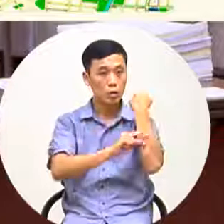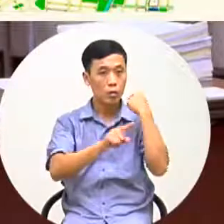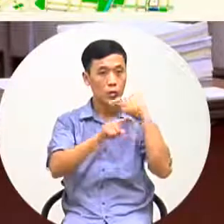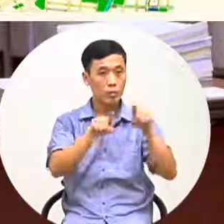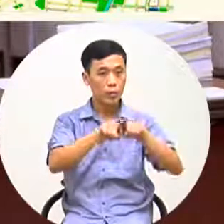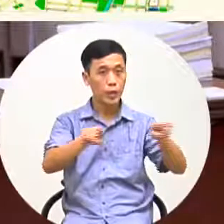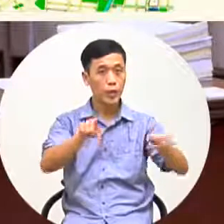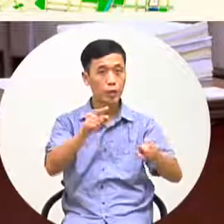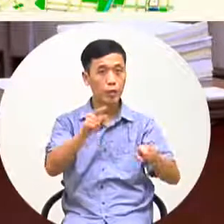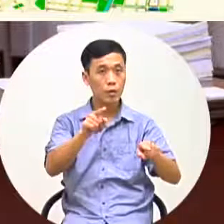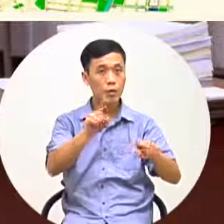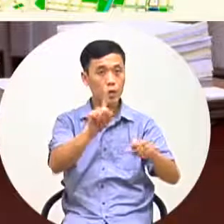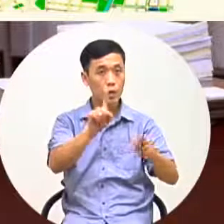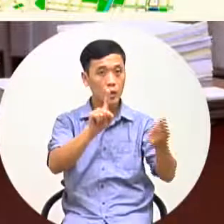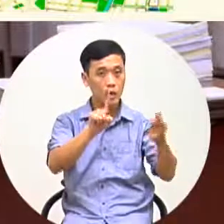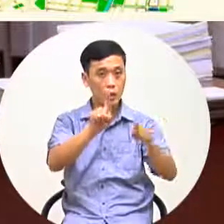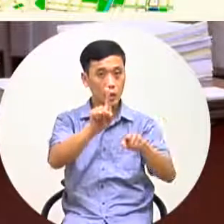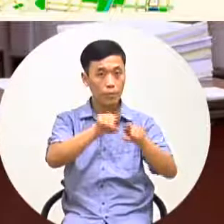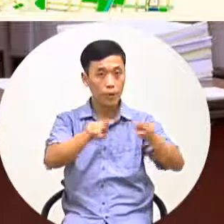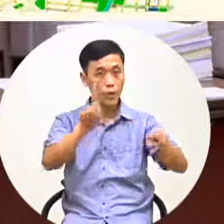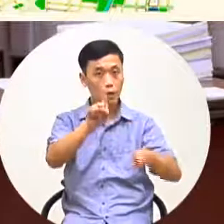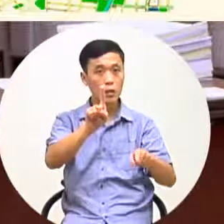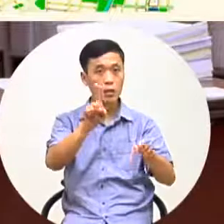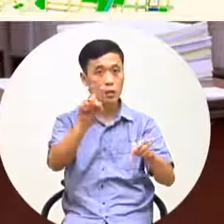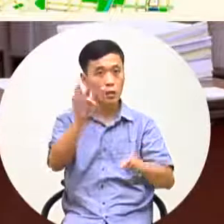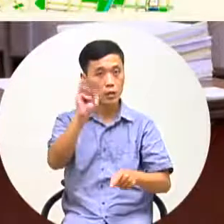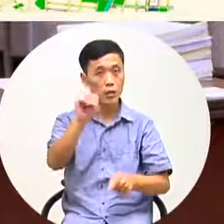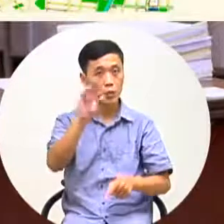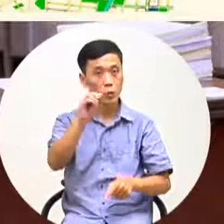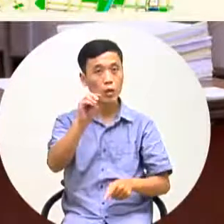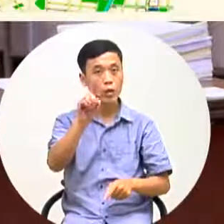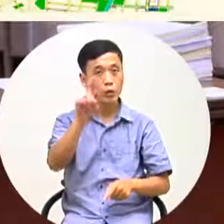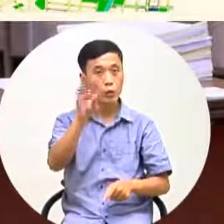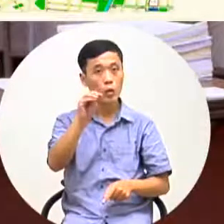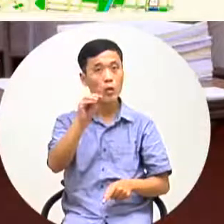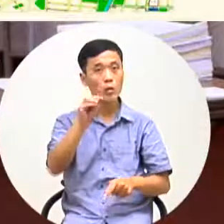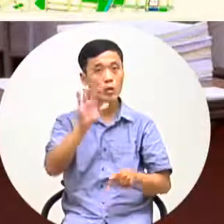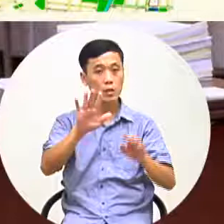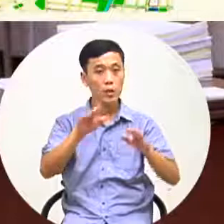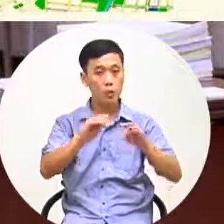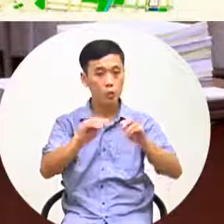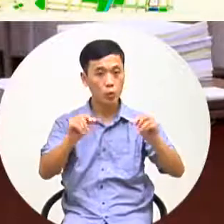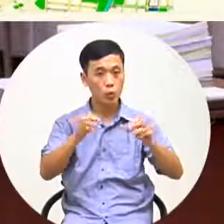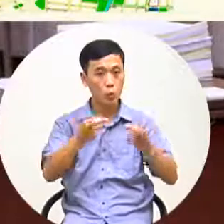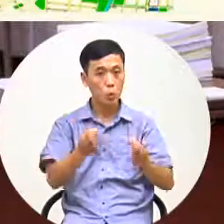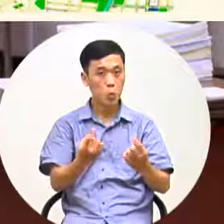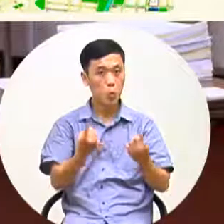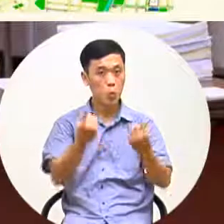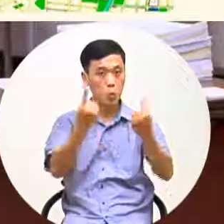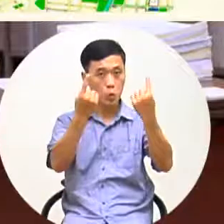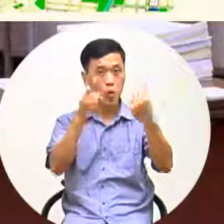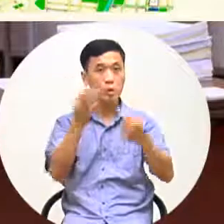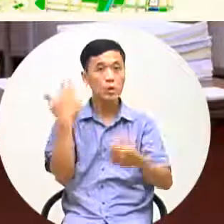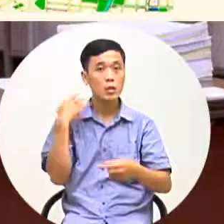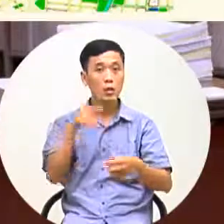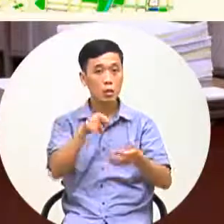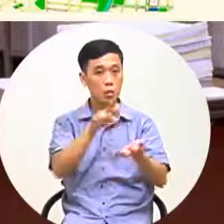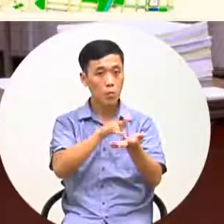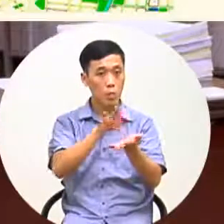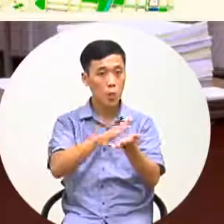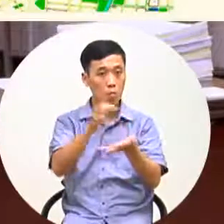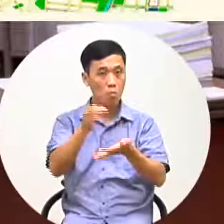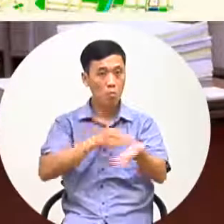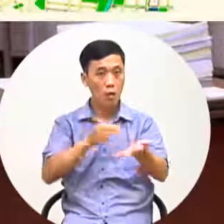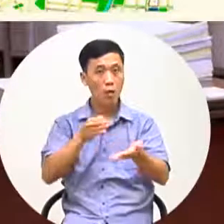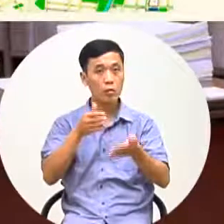对吼？土地飙升就对了。咱去我会记得，迄阵伫遐咧飙升，对不对？甲伫遐完工吼，到了完工的时阵，对不对